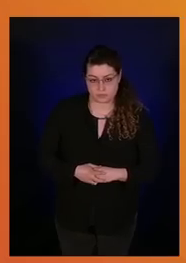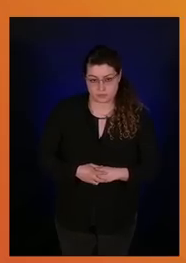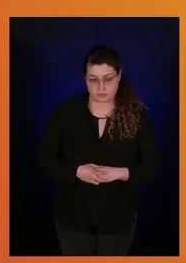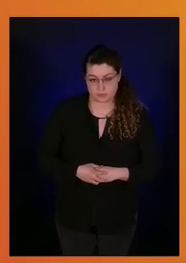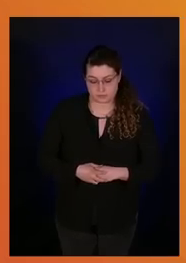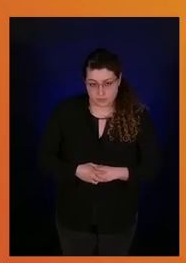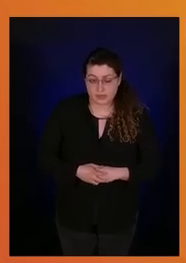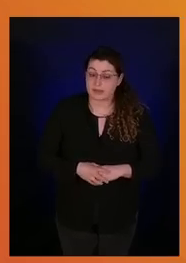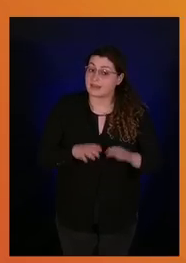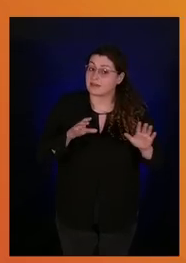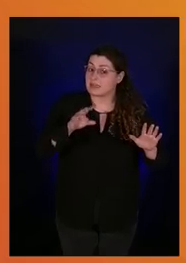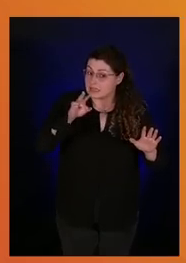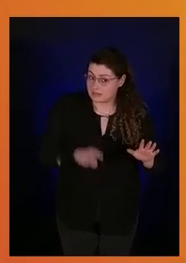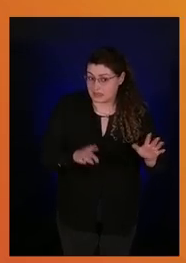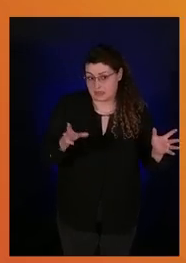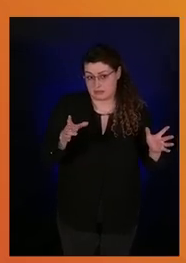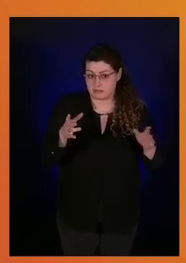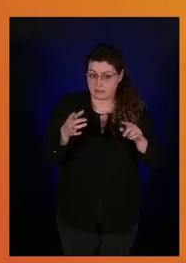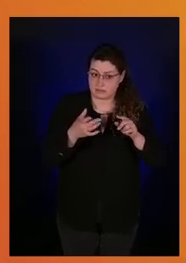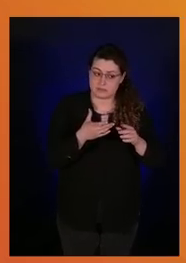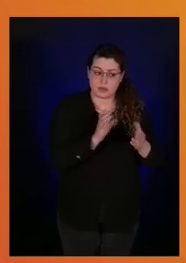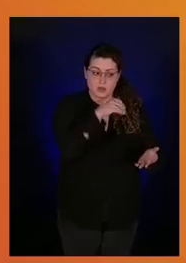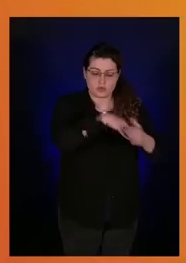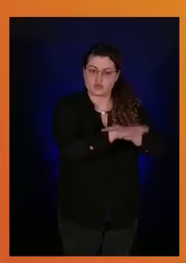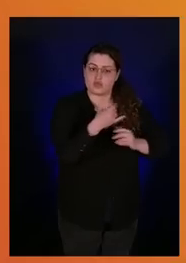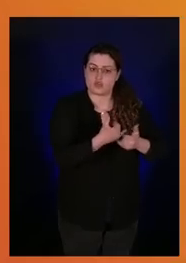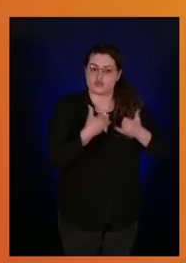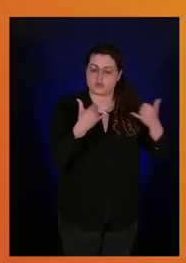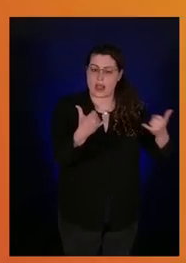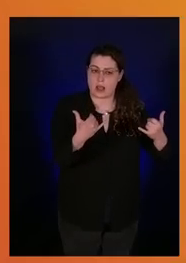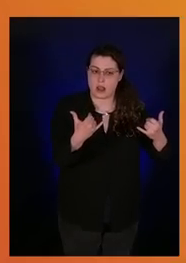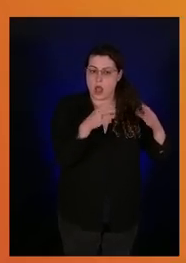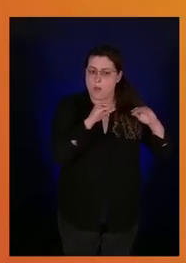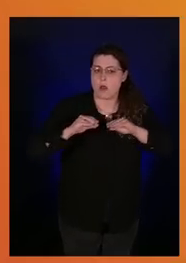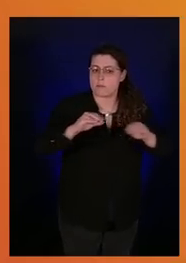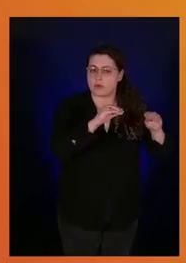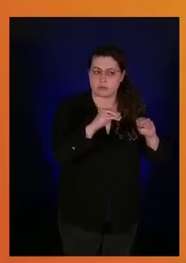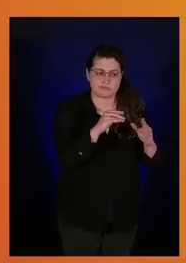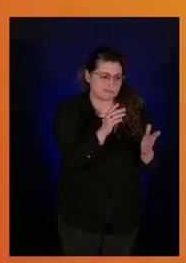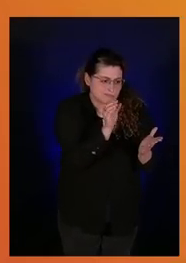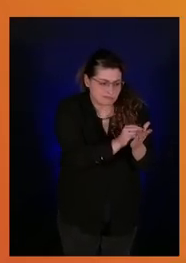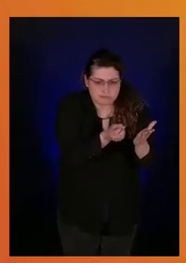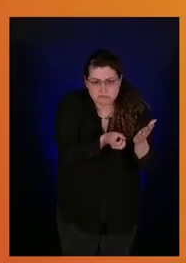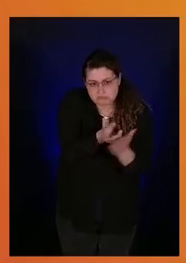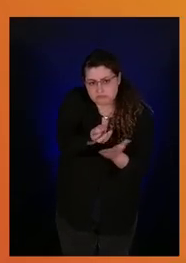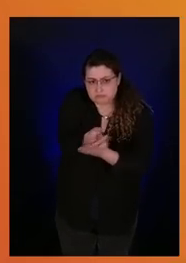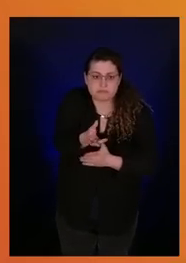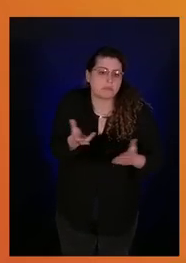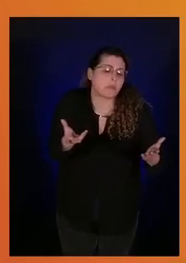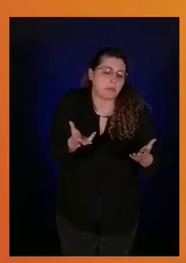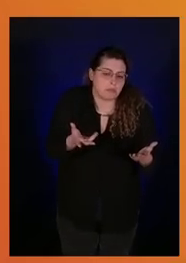Je n'insisterai donc pas sur les éléments édités dans Le Peuple dont je viens de faire résumer. Je ne vous abreuverai